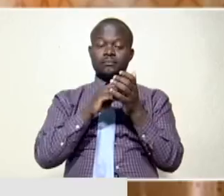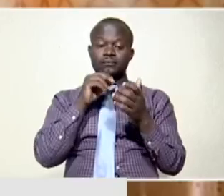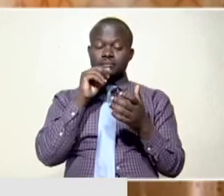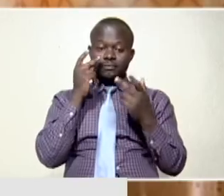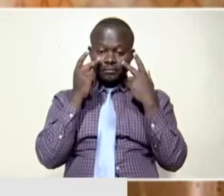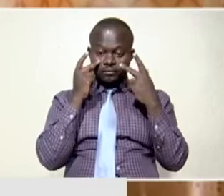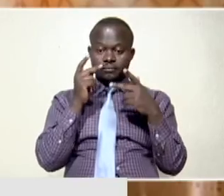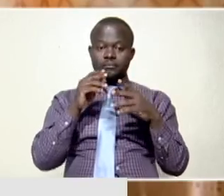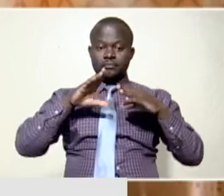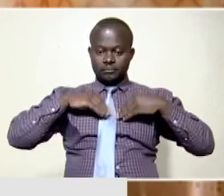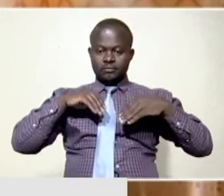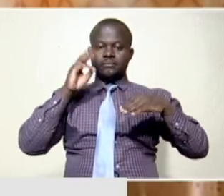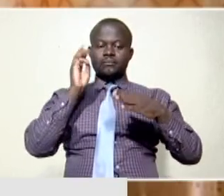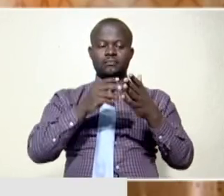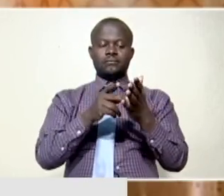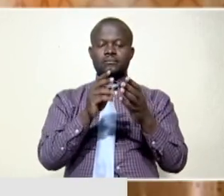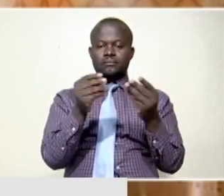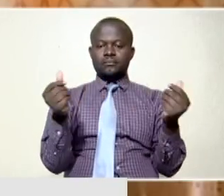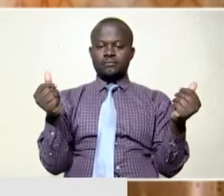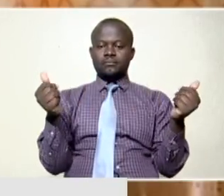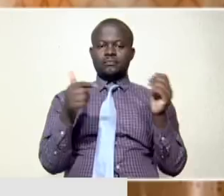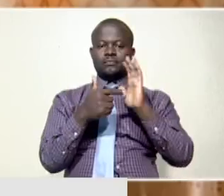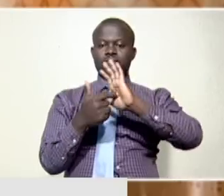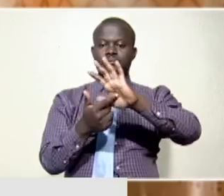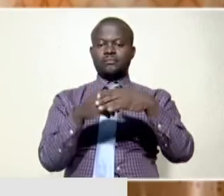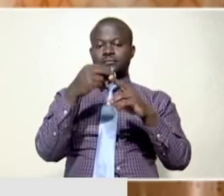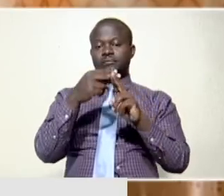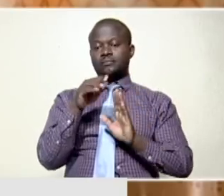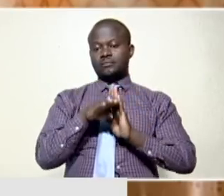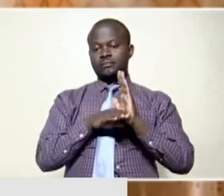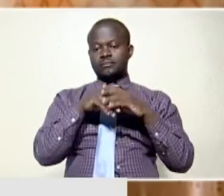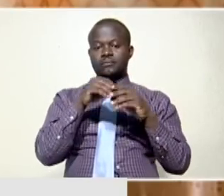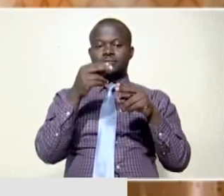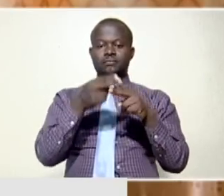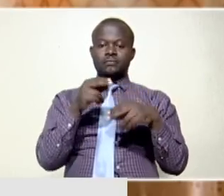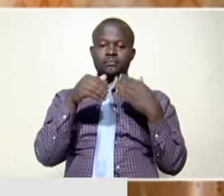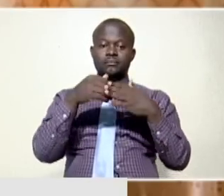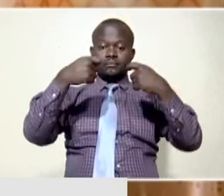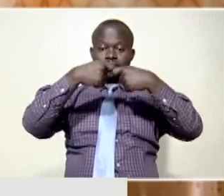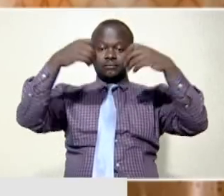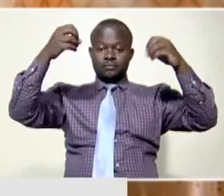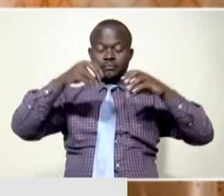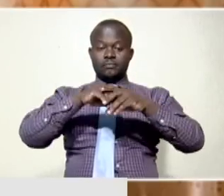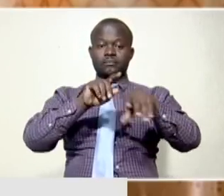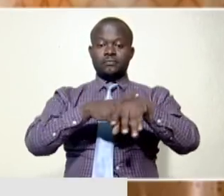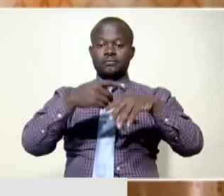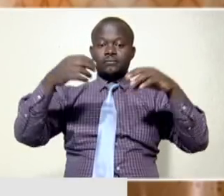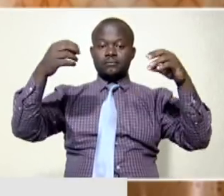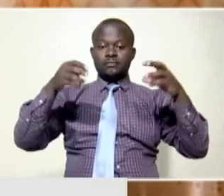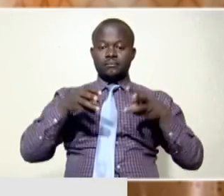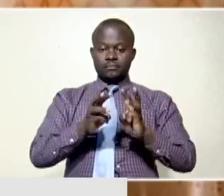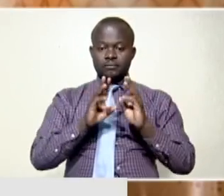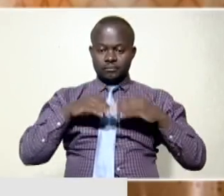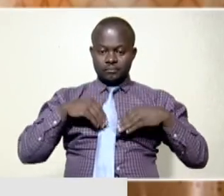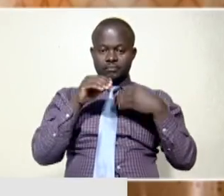akicyo bazayikemura. Tugaragaza urutonde ruriho amazina ndetse n'umuriro umuntu yaguze n'igihe yawuguriye ku buryo bemera